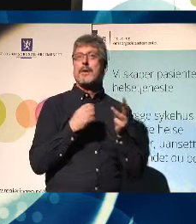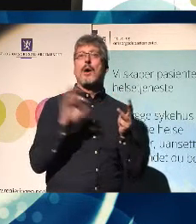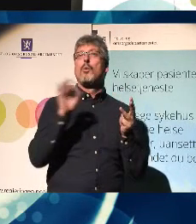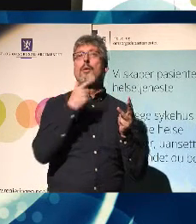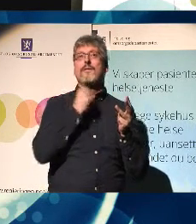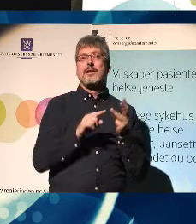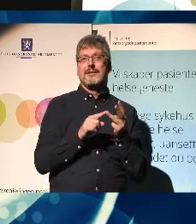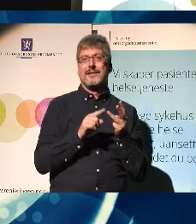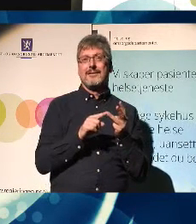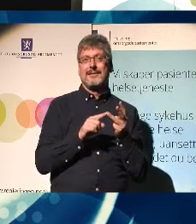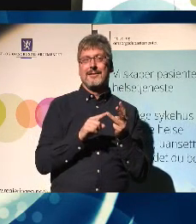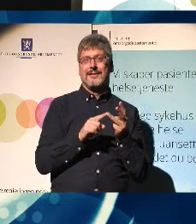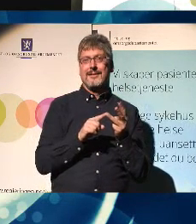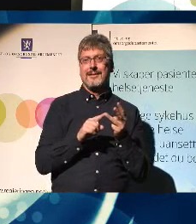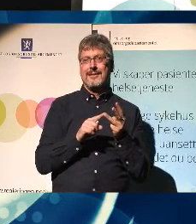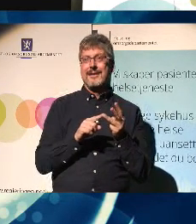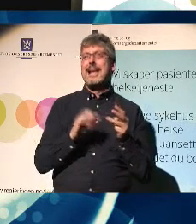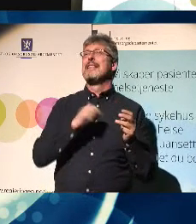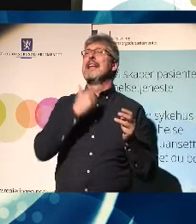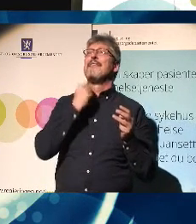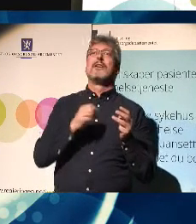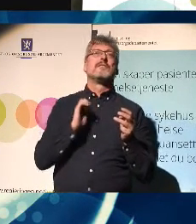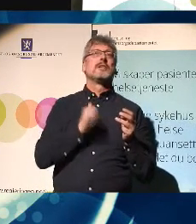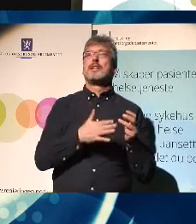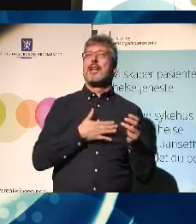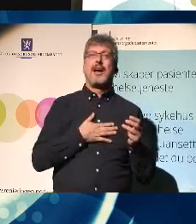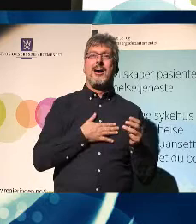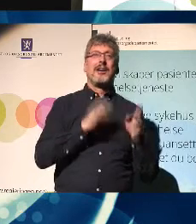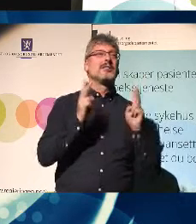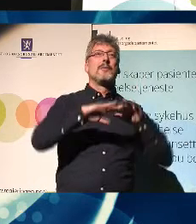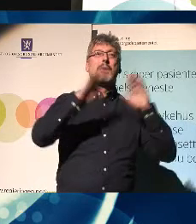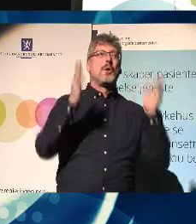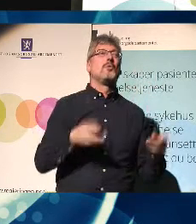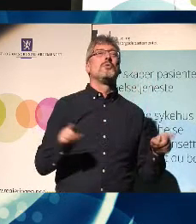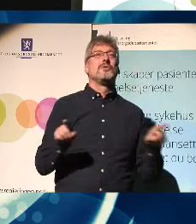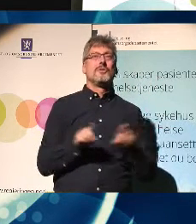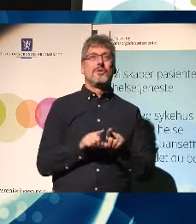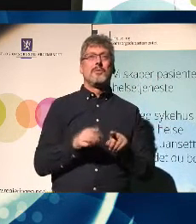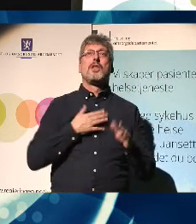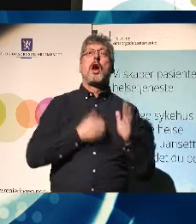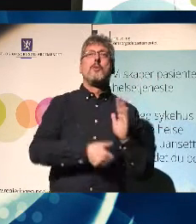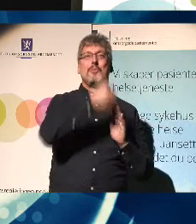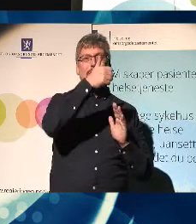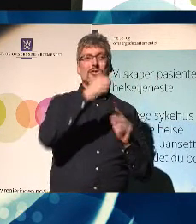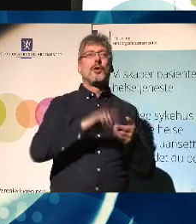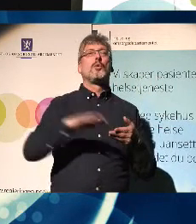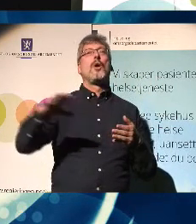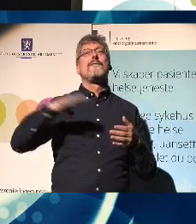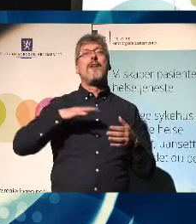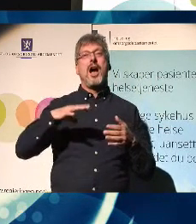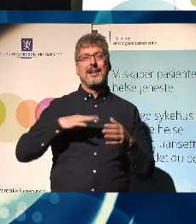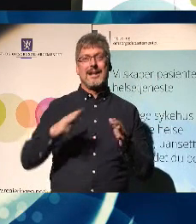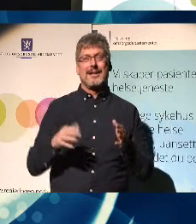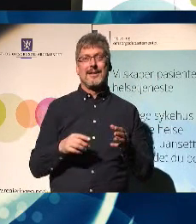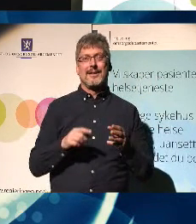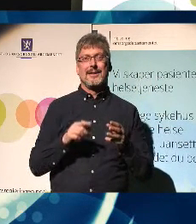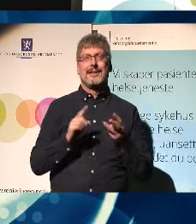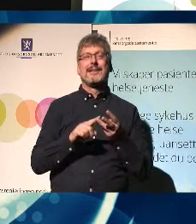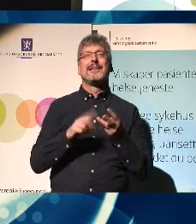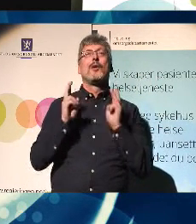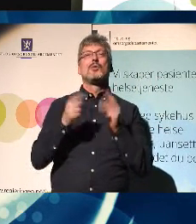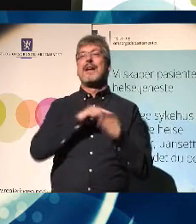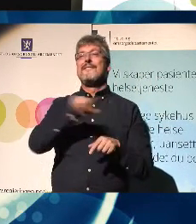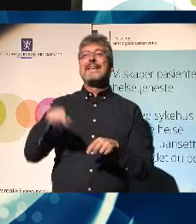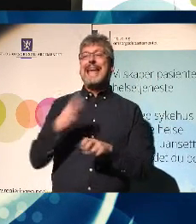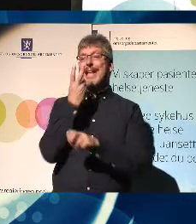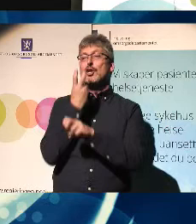Det vil si jeg vant til at det skal man ikke ha inne i det samme huset som man har myndighet og faglighet, og det at vi også